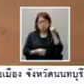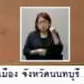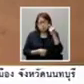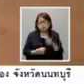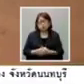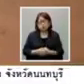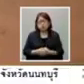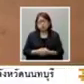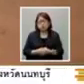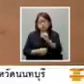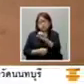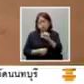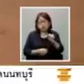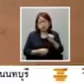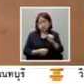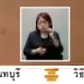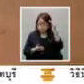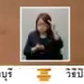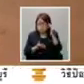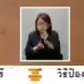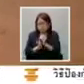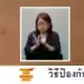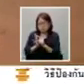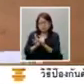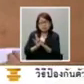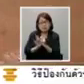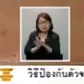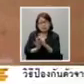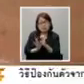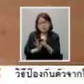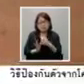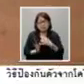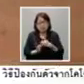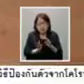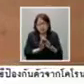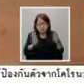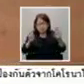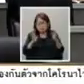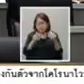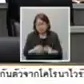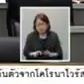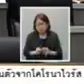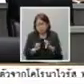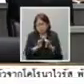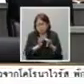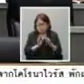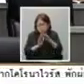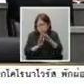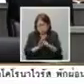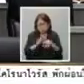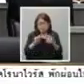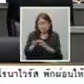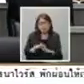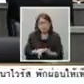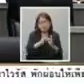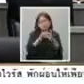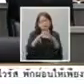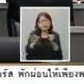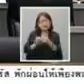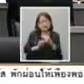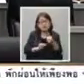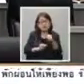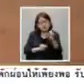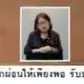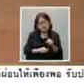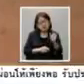ครับว่าท่านจะใช้ในการเกิดนำเพื่อที่จะนำไปสู่การอภิปรายประเด็นอื่นหรือไม่แต่ถ้าท่าน